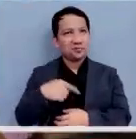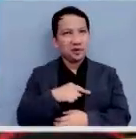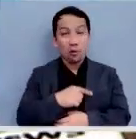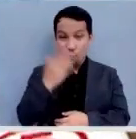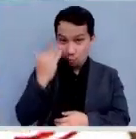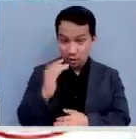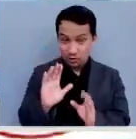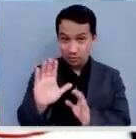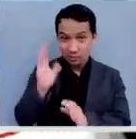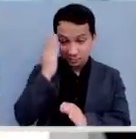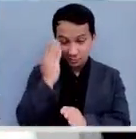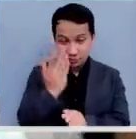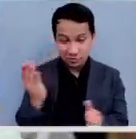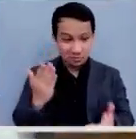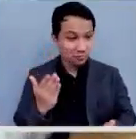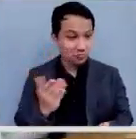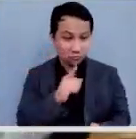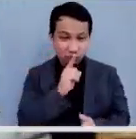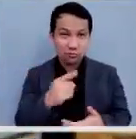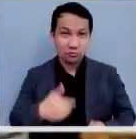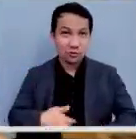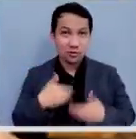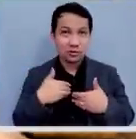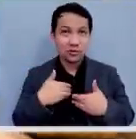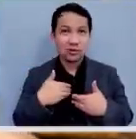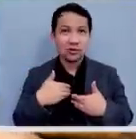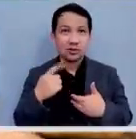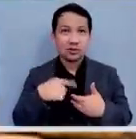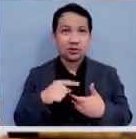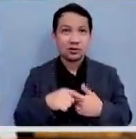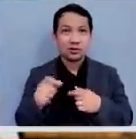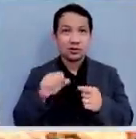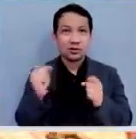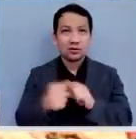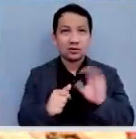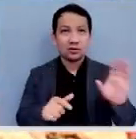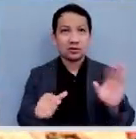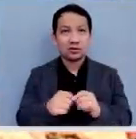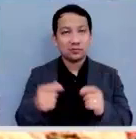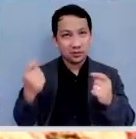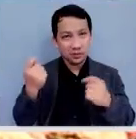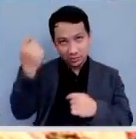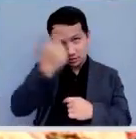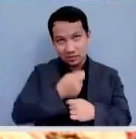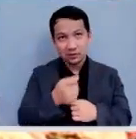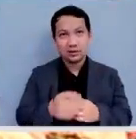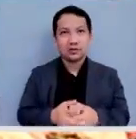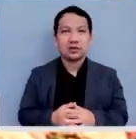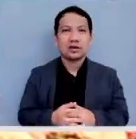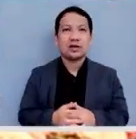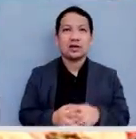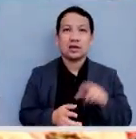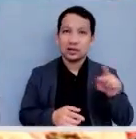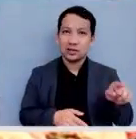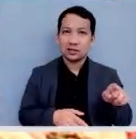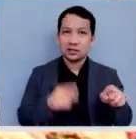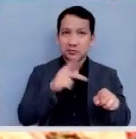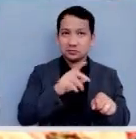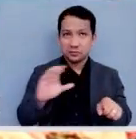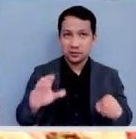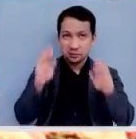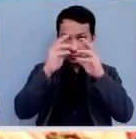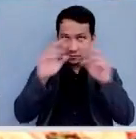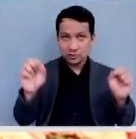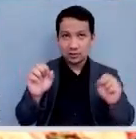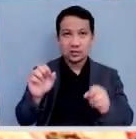naman magiging proud sa ano, kahit baliktad naman kami situation ngayon, siya naman yung graduate. Mismo si Pasay City Mayor